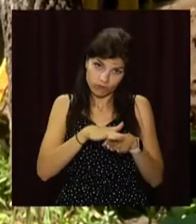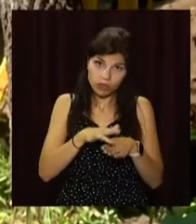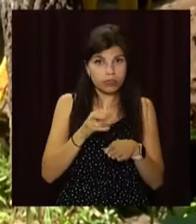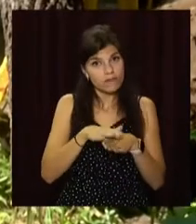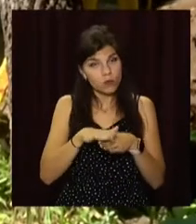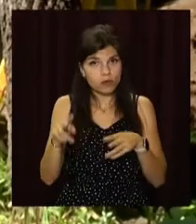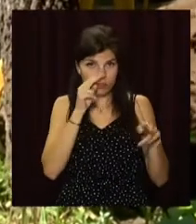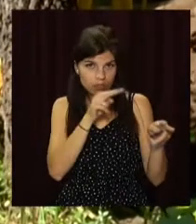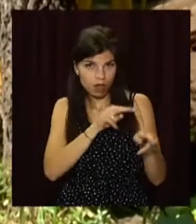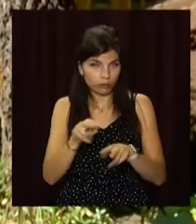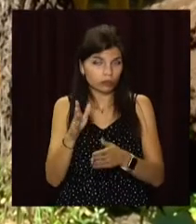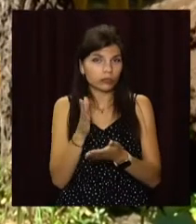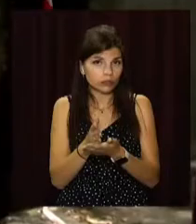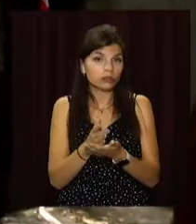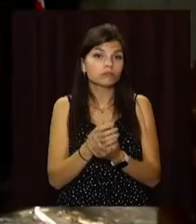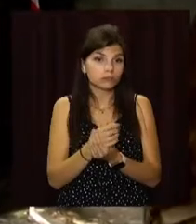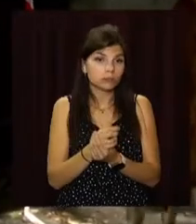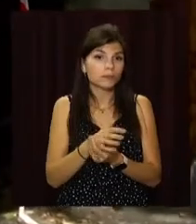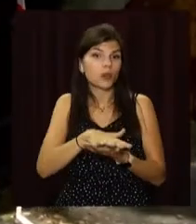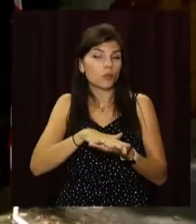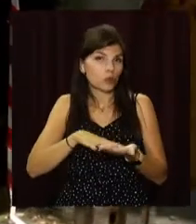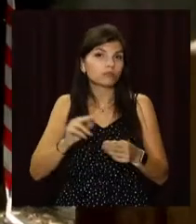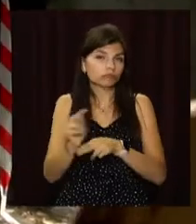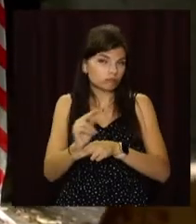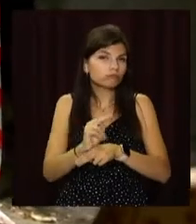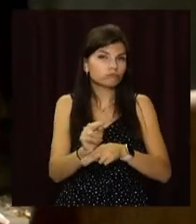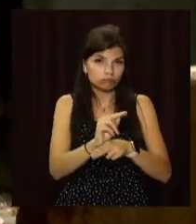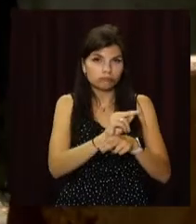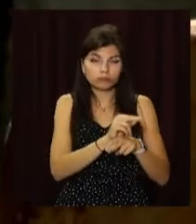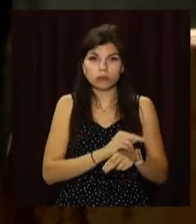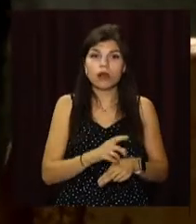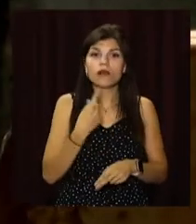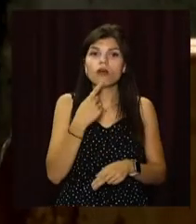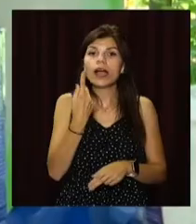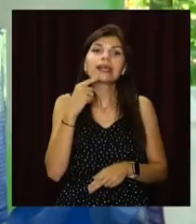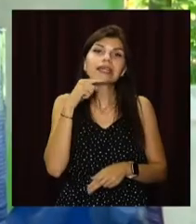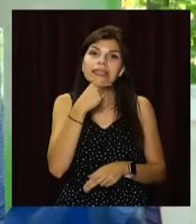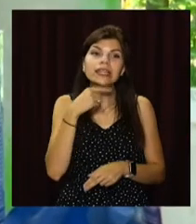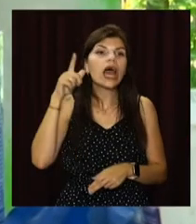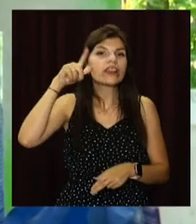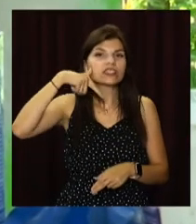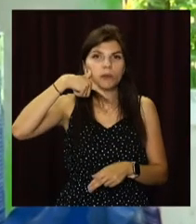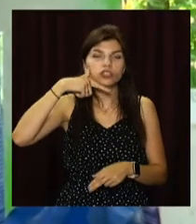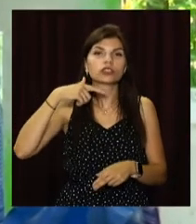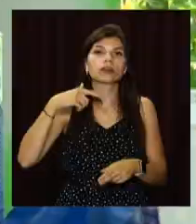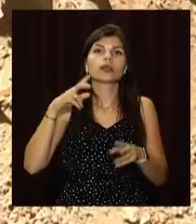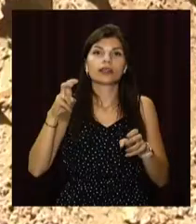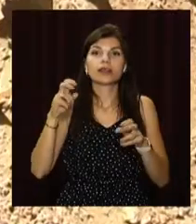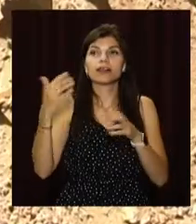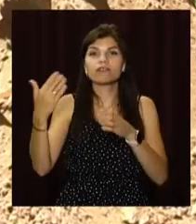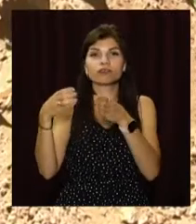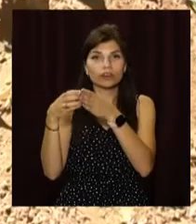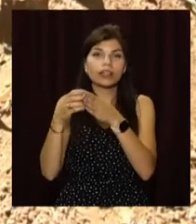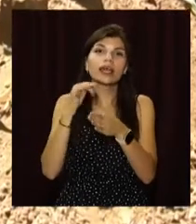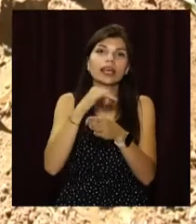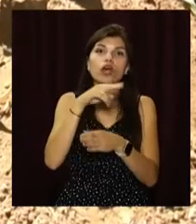приведення житлового фонду у належний стан продовжаться, зазначають у міськраді. А єдина диспетчерська, аварійна служба та «Добробут» і надалі